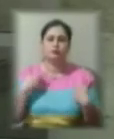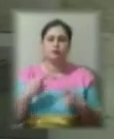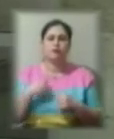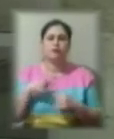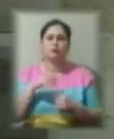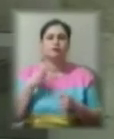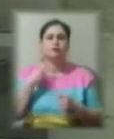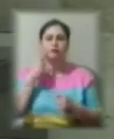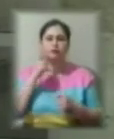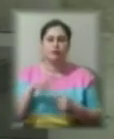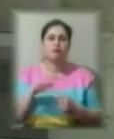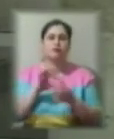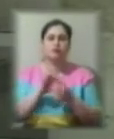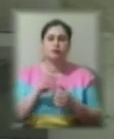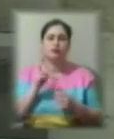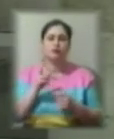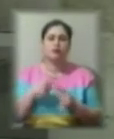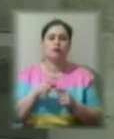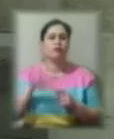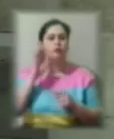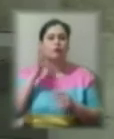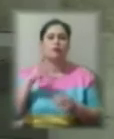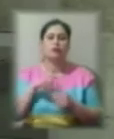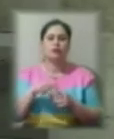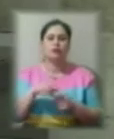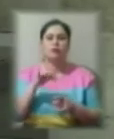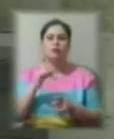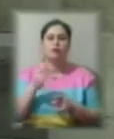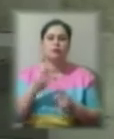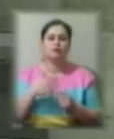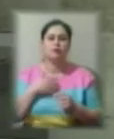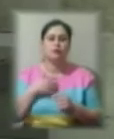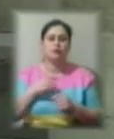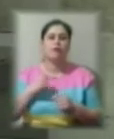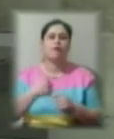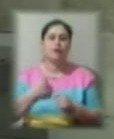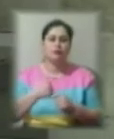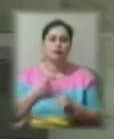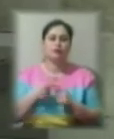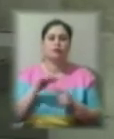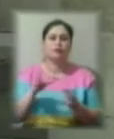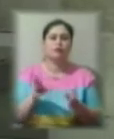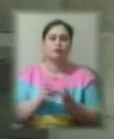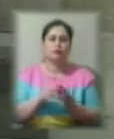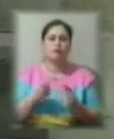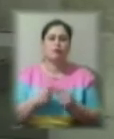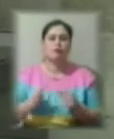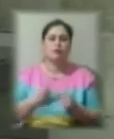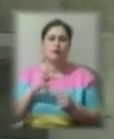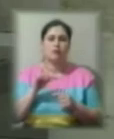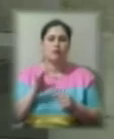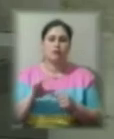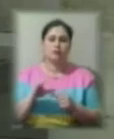залучаємо хлопців, які тут проходять реабілітацію наших військових, до спільних таких майстер-класів. І